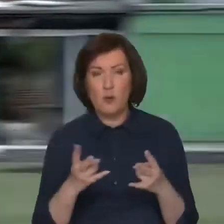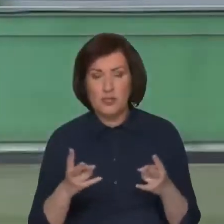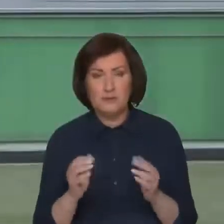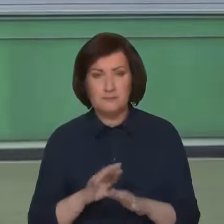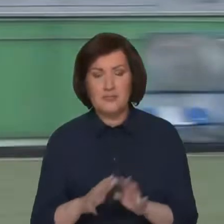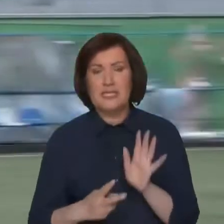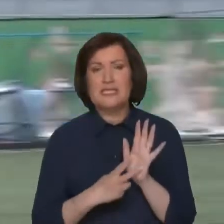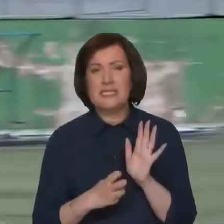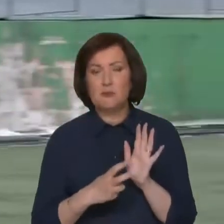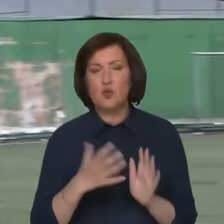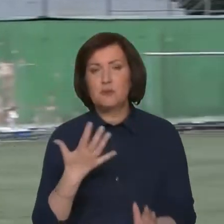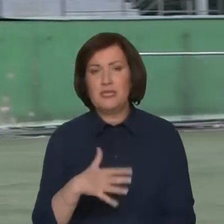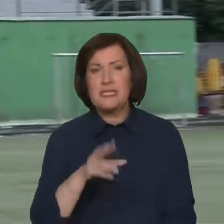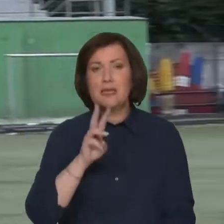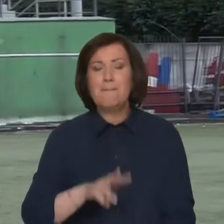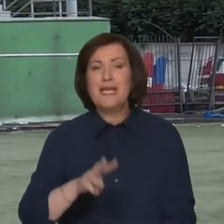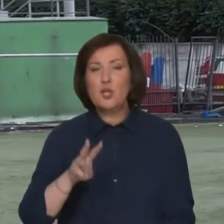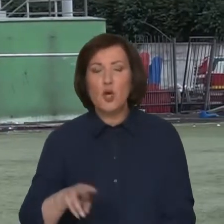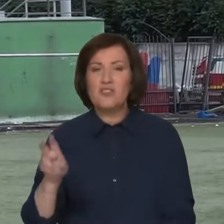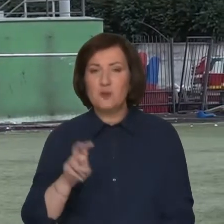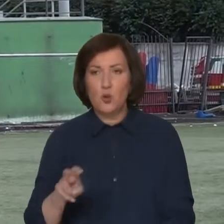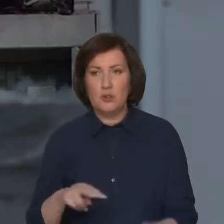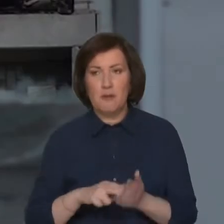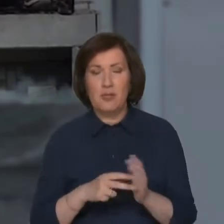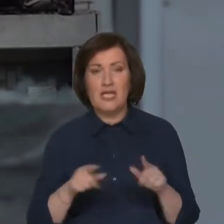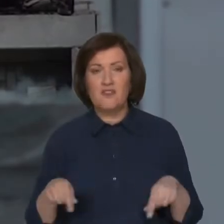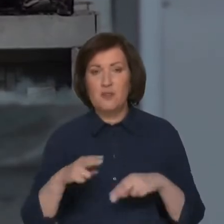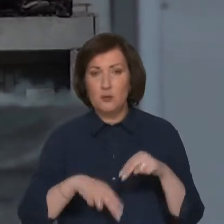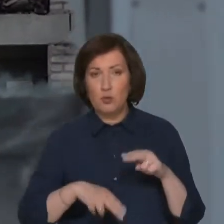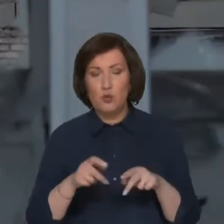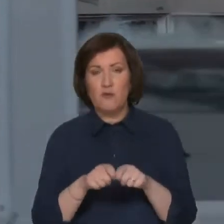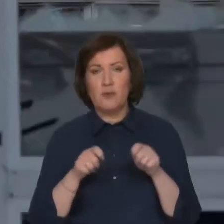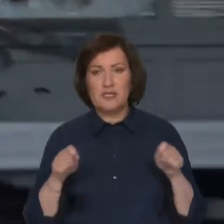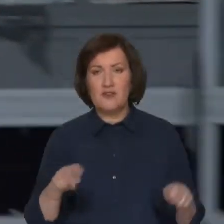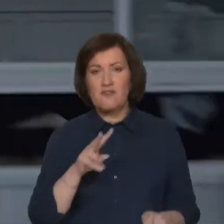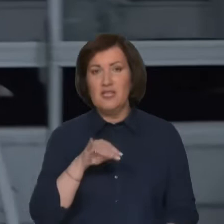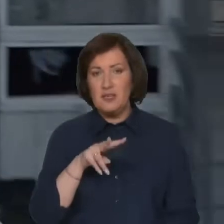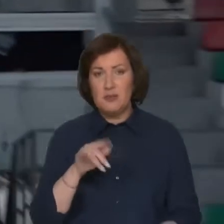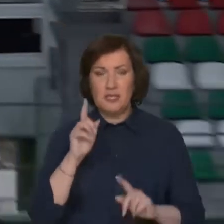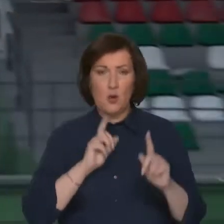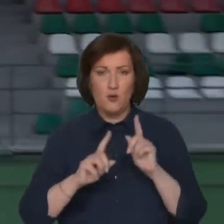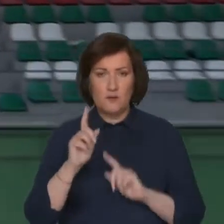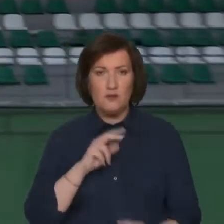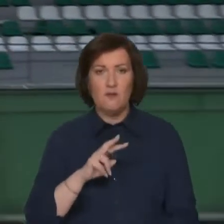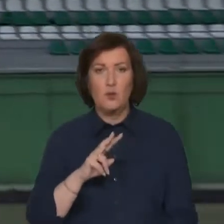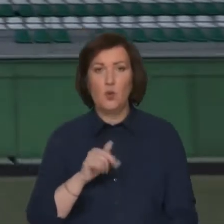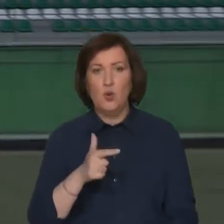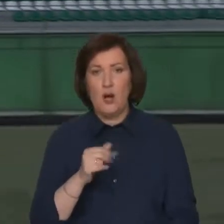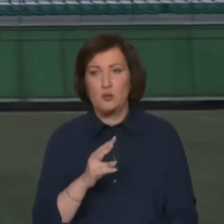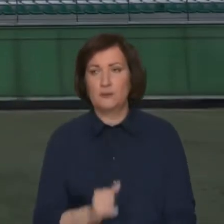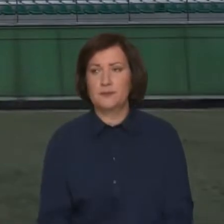щонайменше 750 мільйонів доларів. План відбудови країни презентували у липні на конференції у